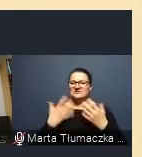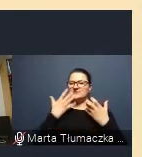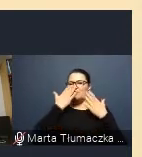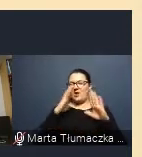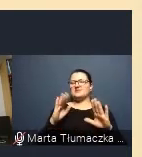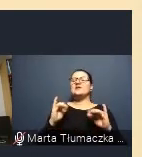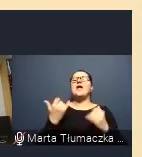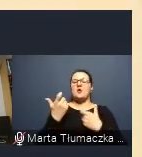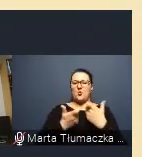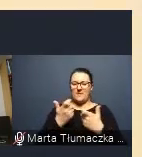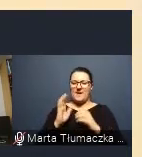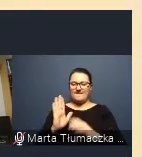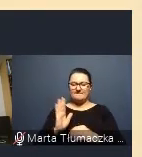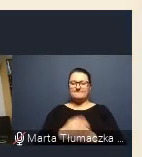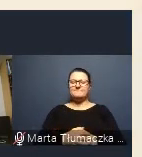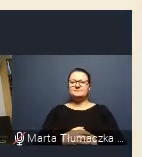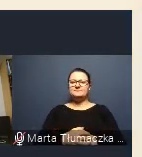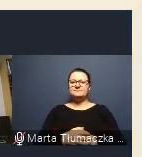robię.